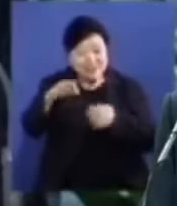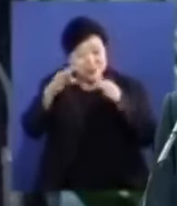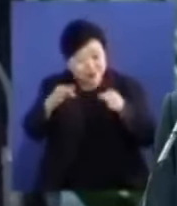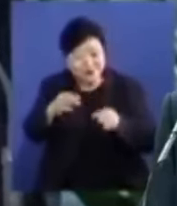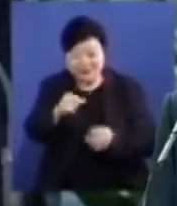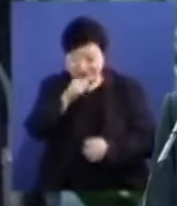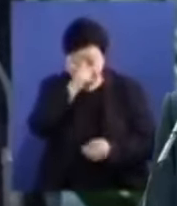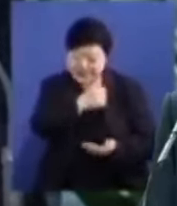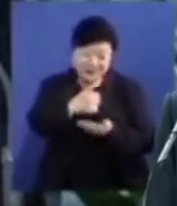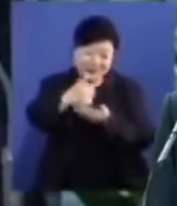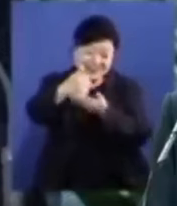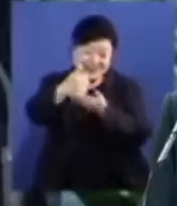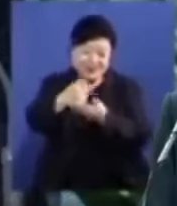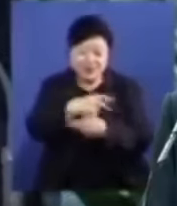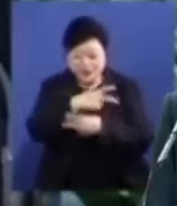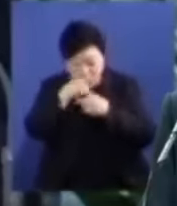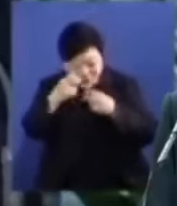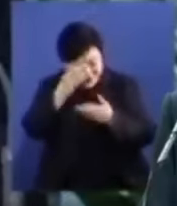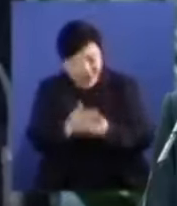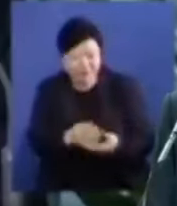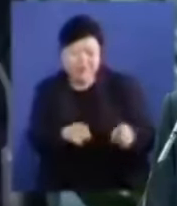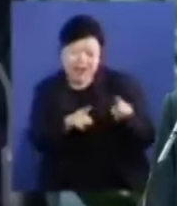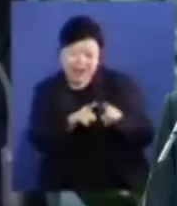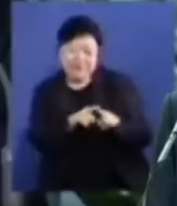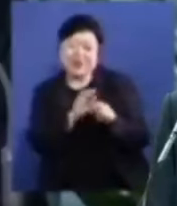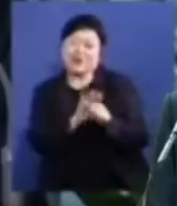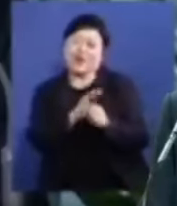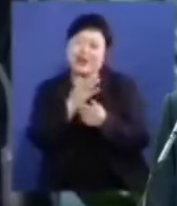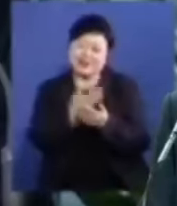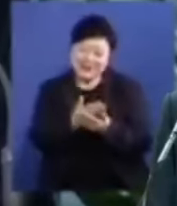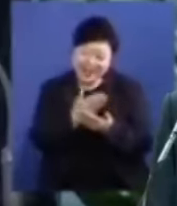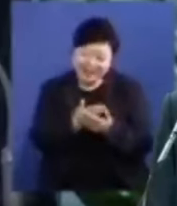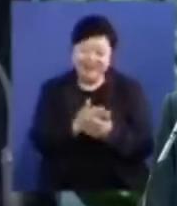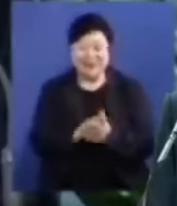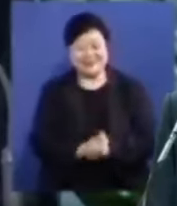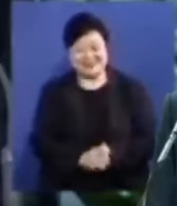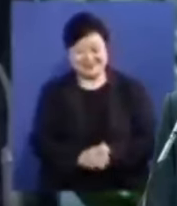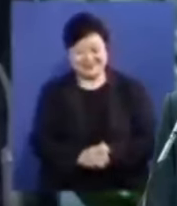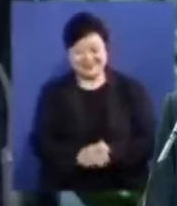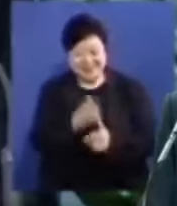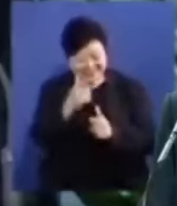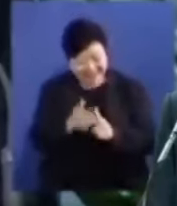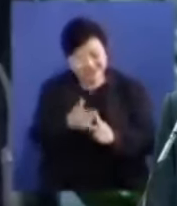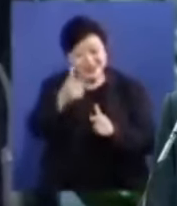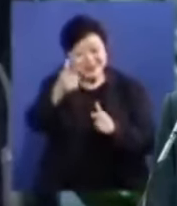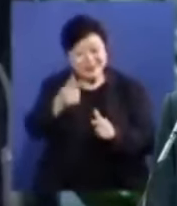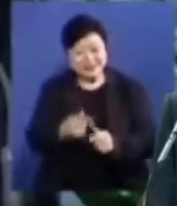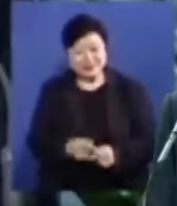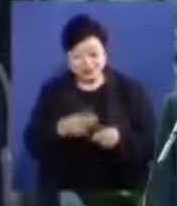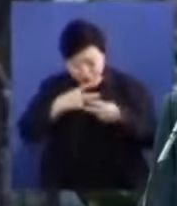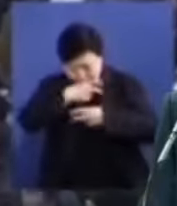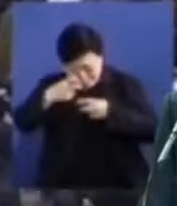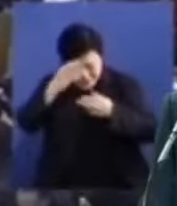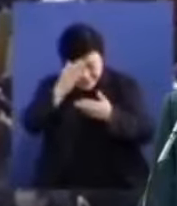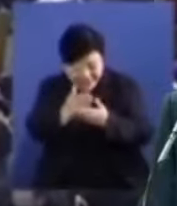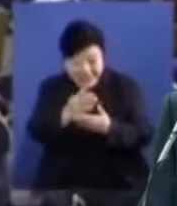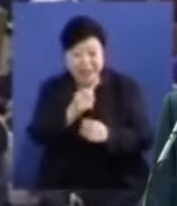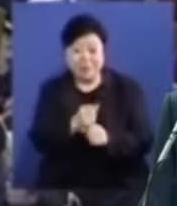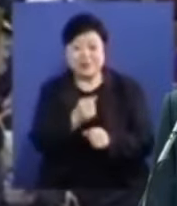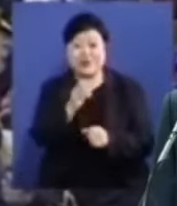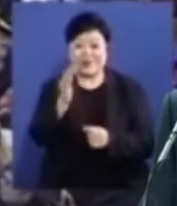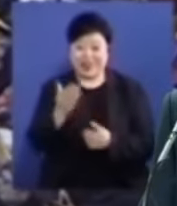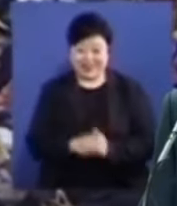하니까 주님 주무시지 말고 나와 함께 해 주시옵소서. 그래서 예수님을 주무시지 않게 만들 수가 있다는